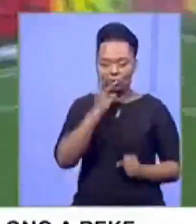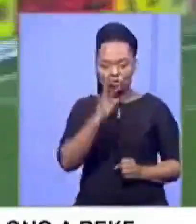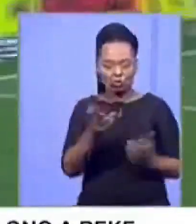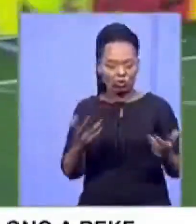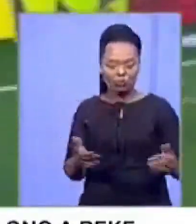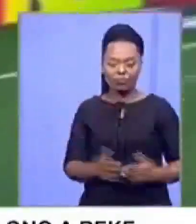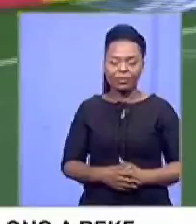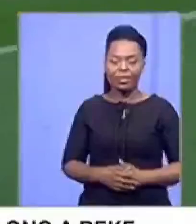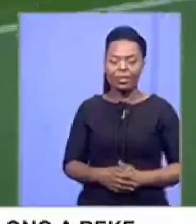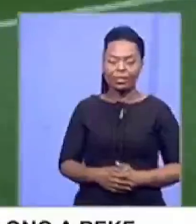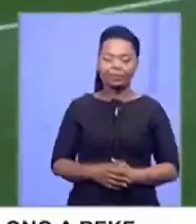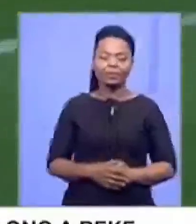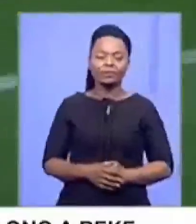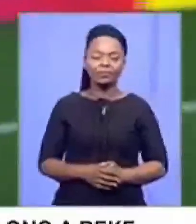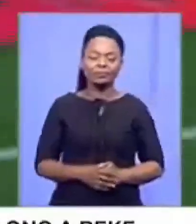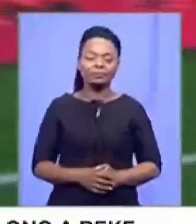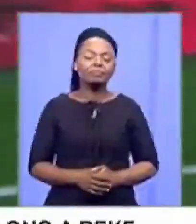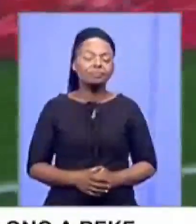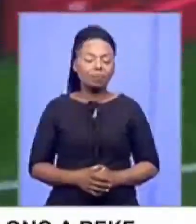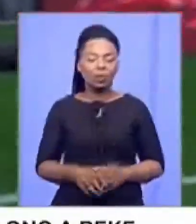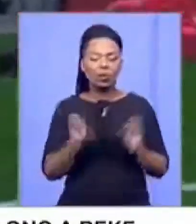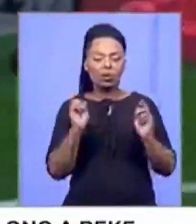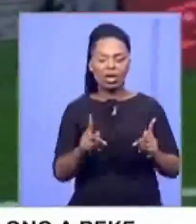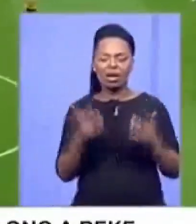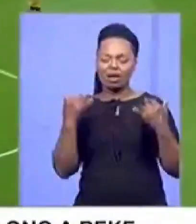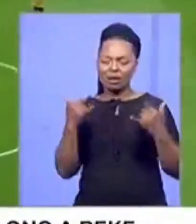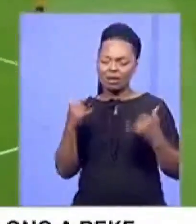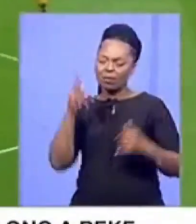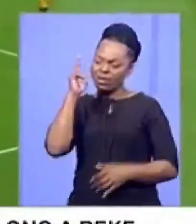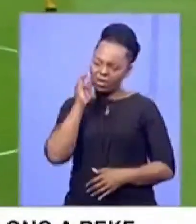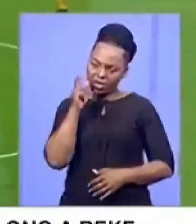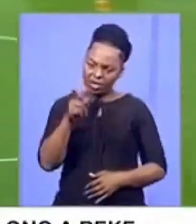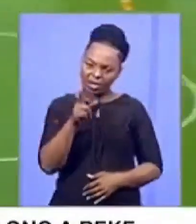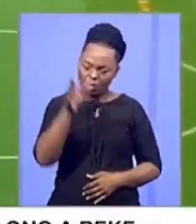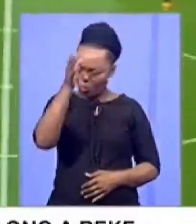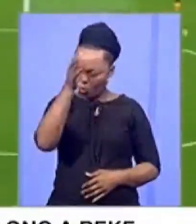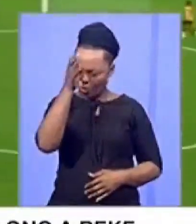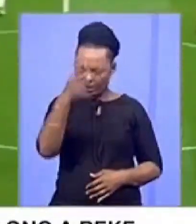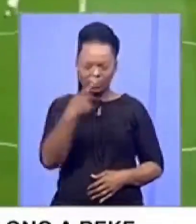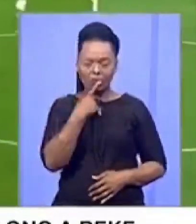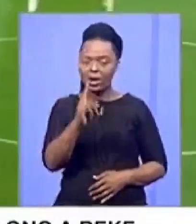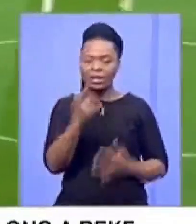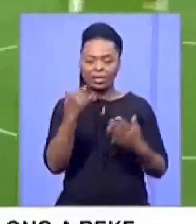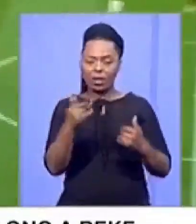kapa le hore e fete ha a ke rutlo gona mokwetlisi o reng ka katleo ena sehlopha.